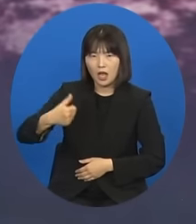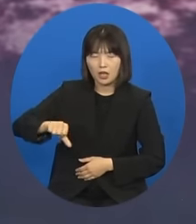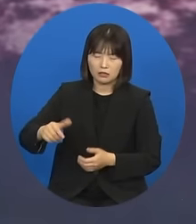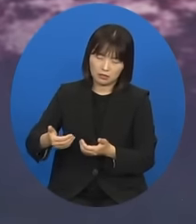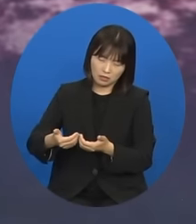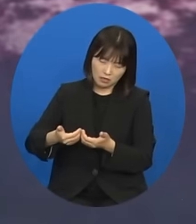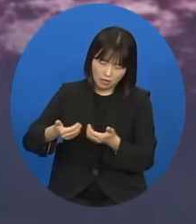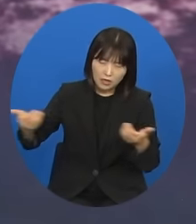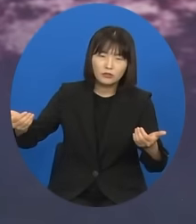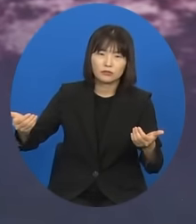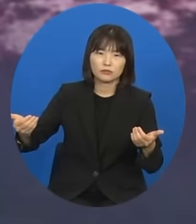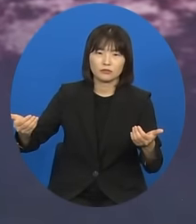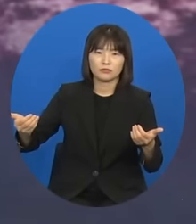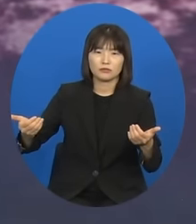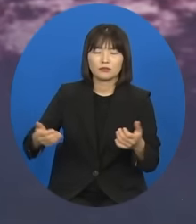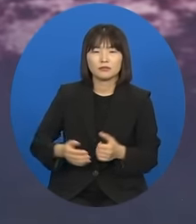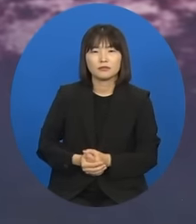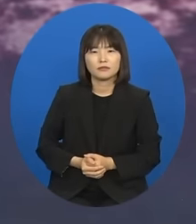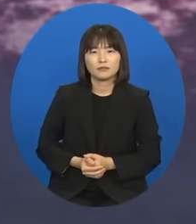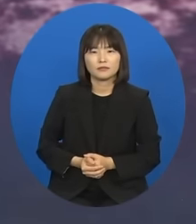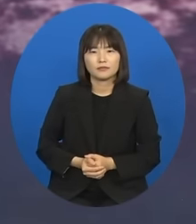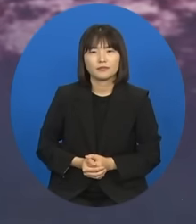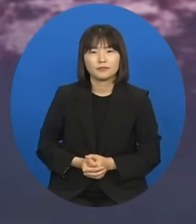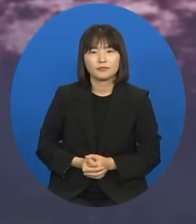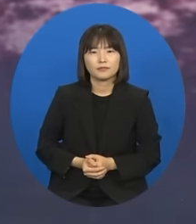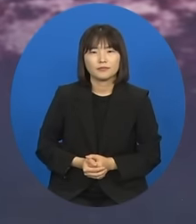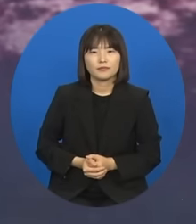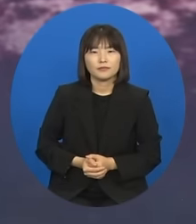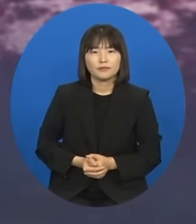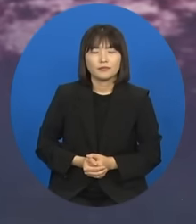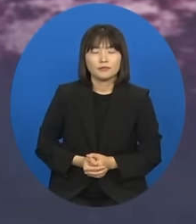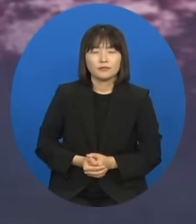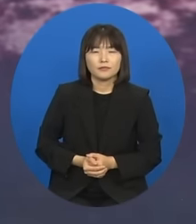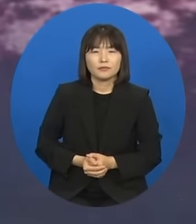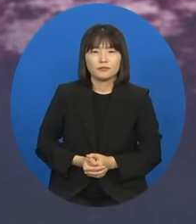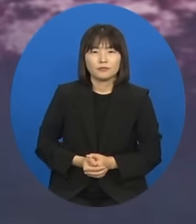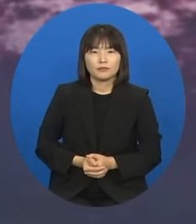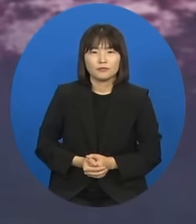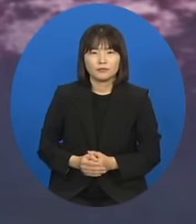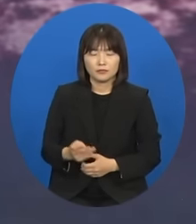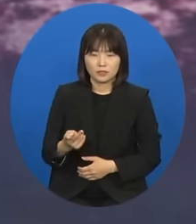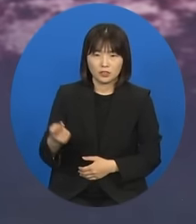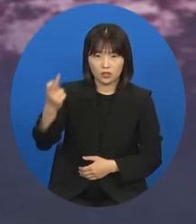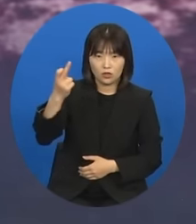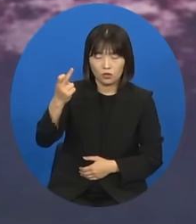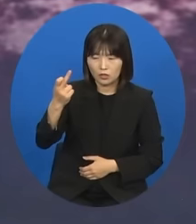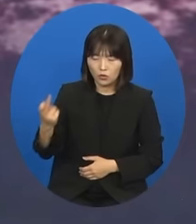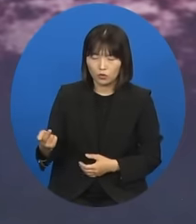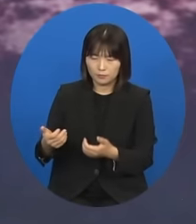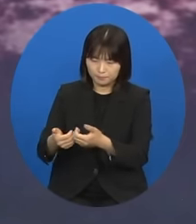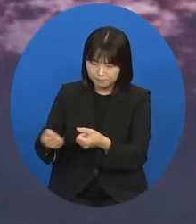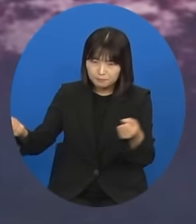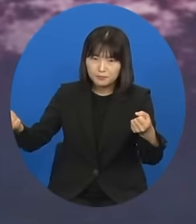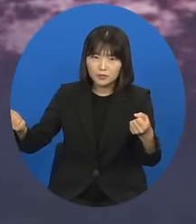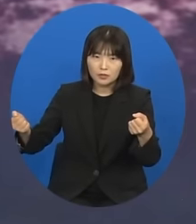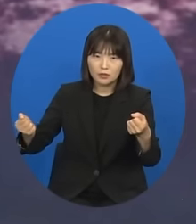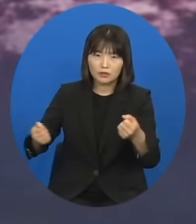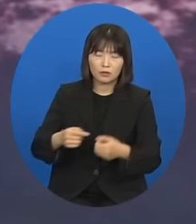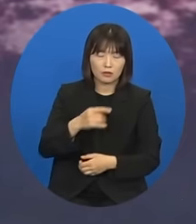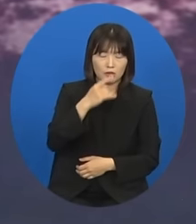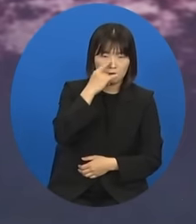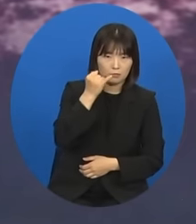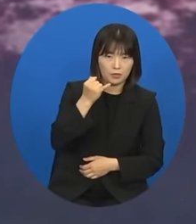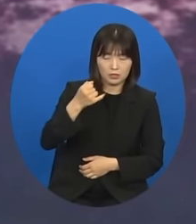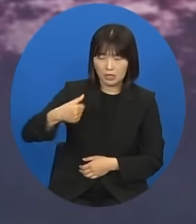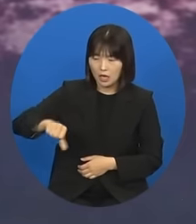일이 된 것죠 그 로 이어지게 돼요 형과 동생이 갈라지고 어머니와 아들이